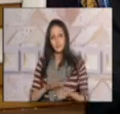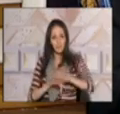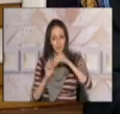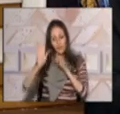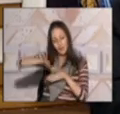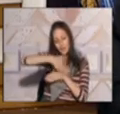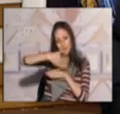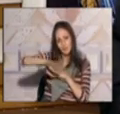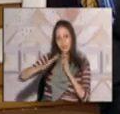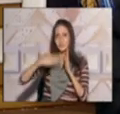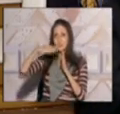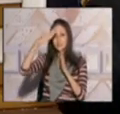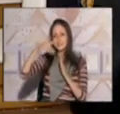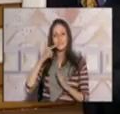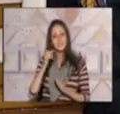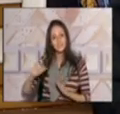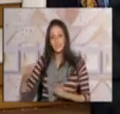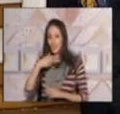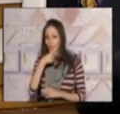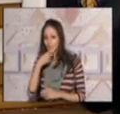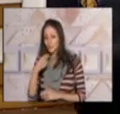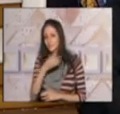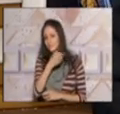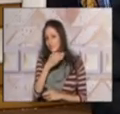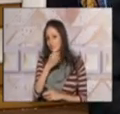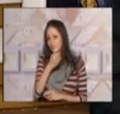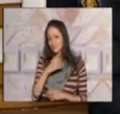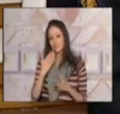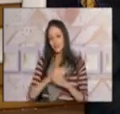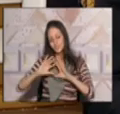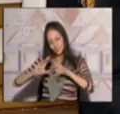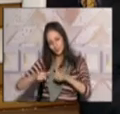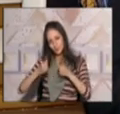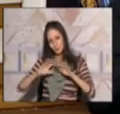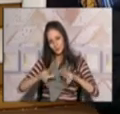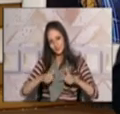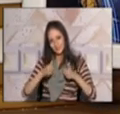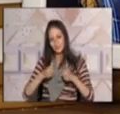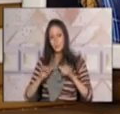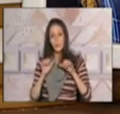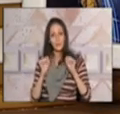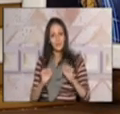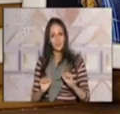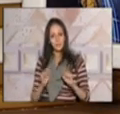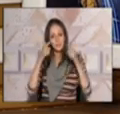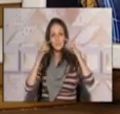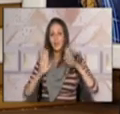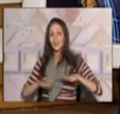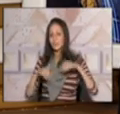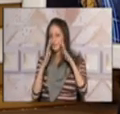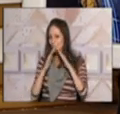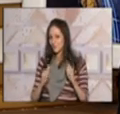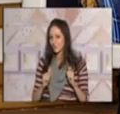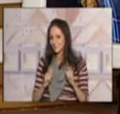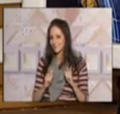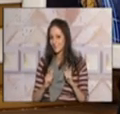للتنمية المستدامة 2030 لتطوير الجهاز الإداري، ده كله هينعكس على المواطن المصري. عاشت مصر عزيزة آمنة مستقرة،